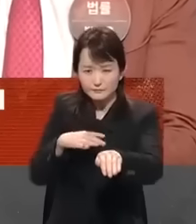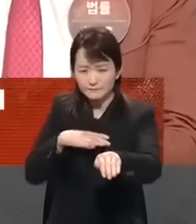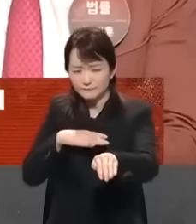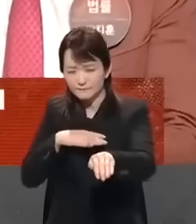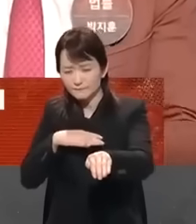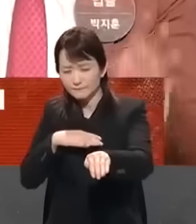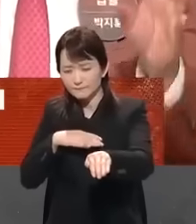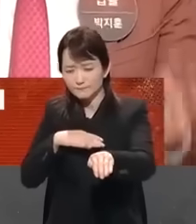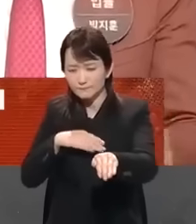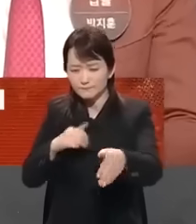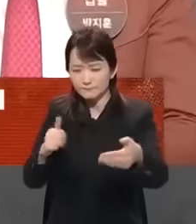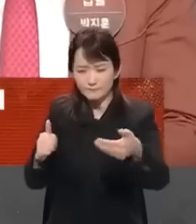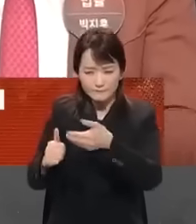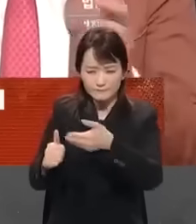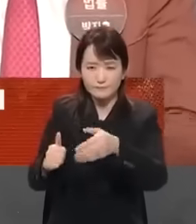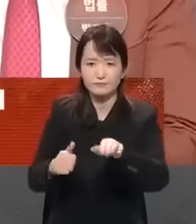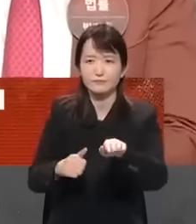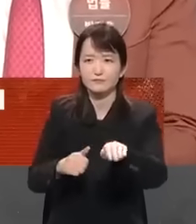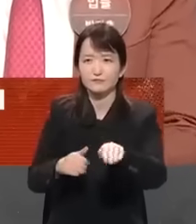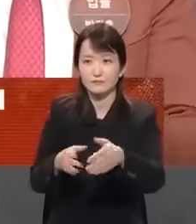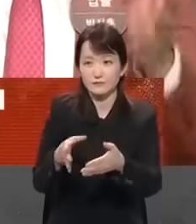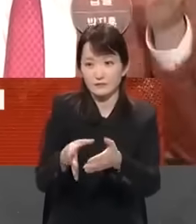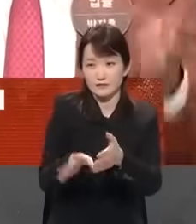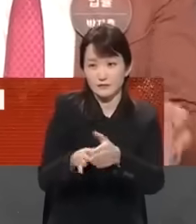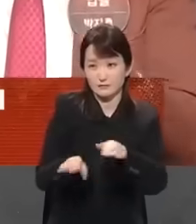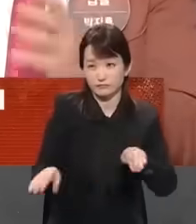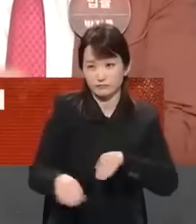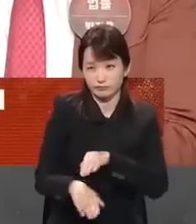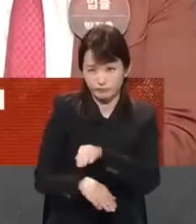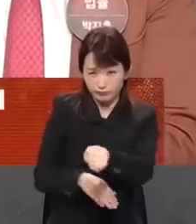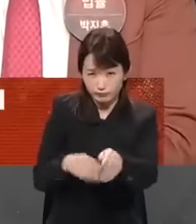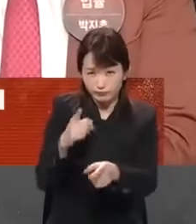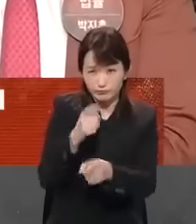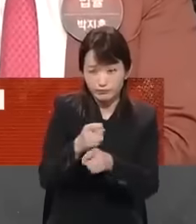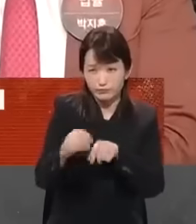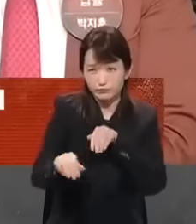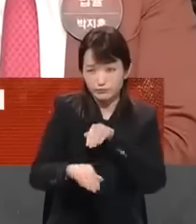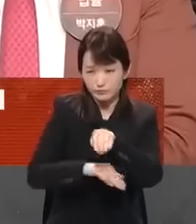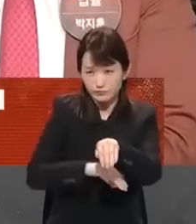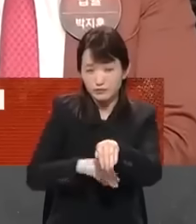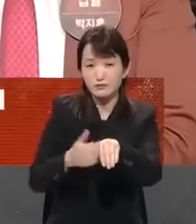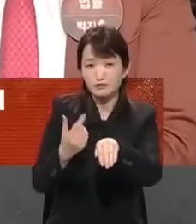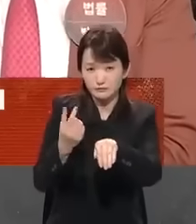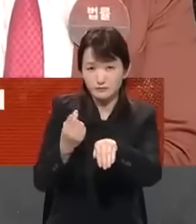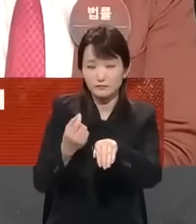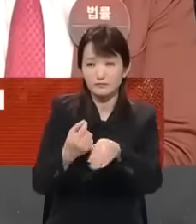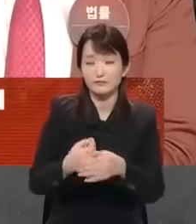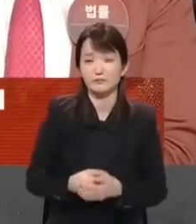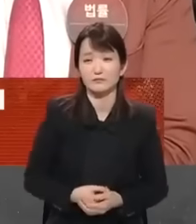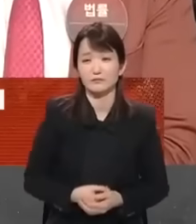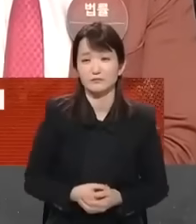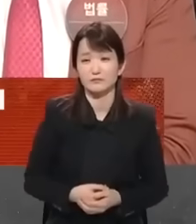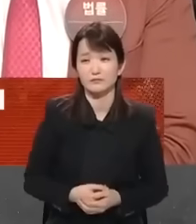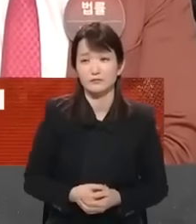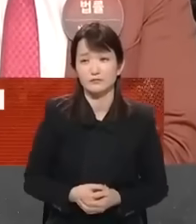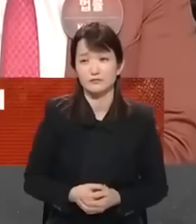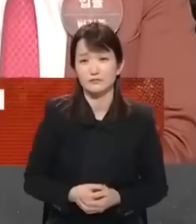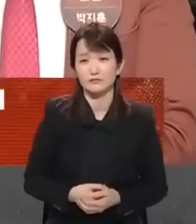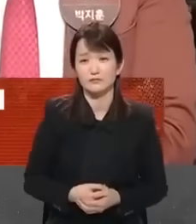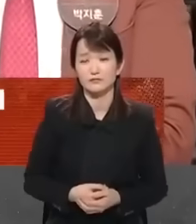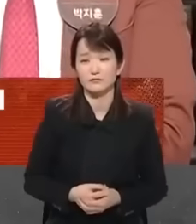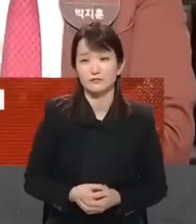하려고 하는 기본적으로 난폭하게 아니면 보보 운전을 좀 하려는 모습이 있기 때문에 그런 모습 때문에 좀 문제가